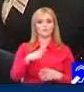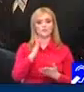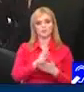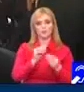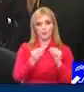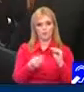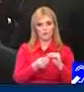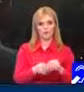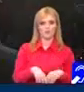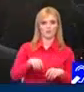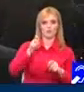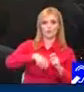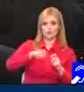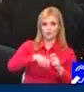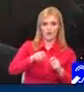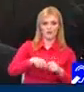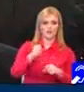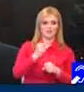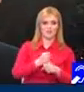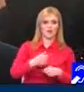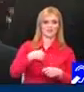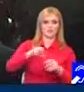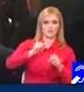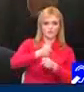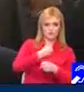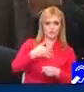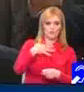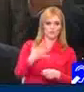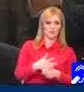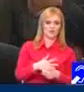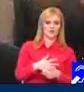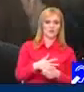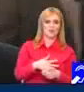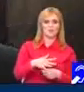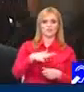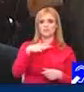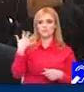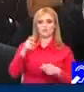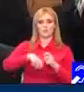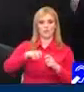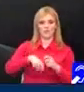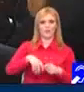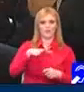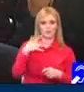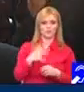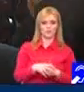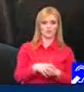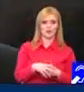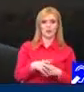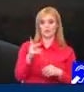o problemă controlele care se pun pe seama autorităților publice locale. Ele sunt prea multe și,